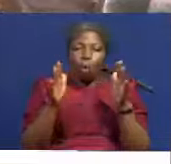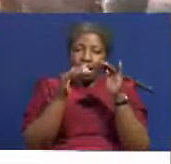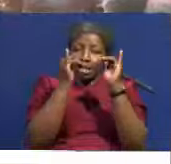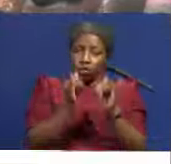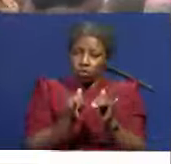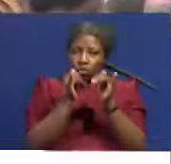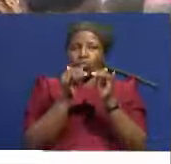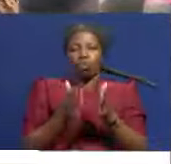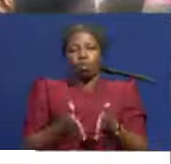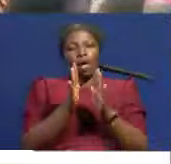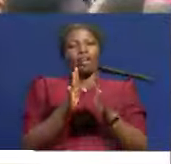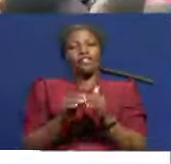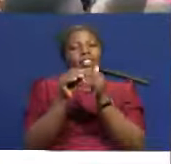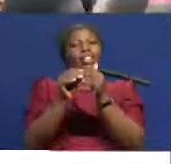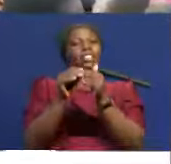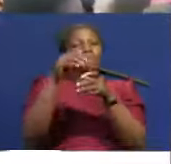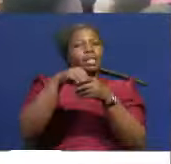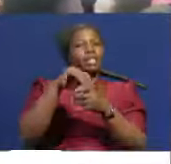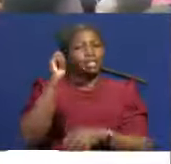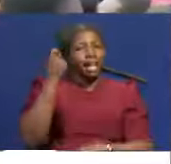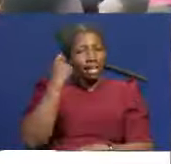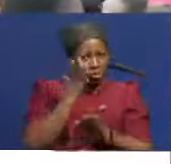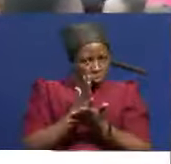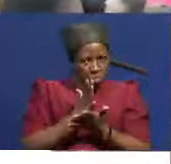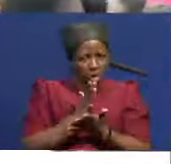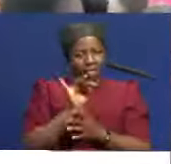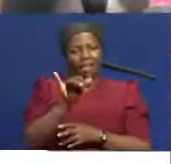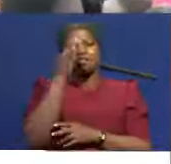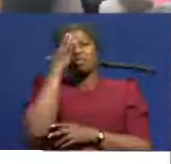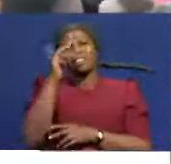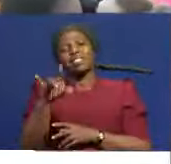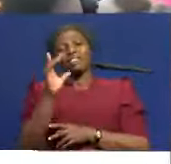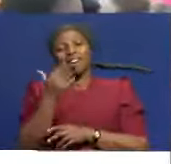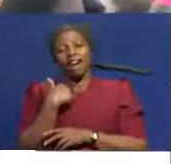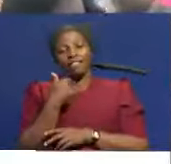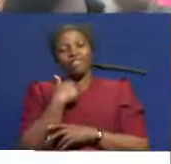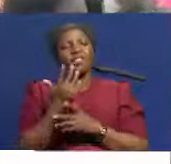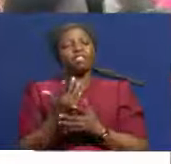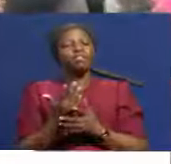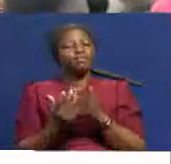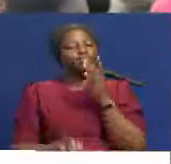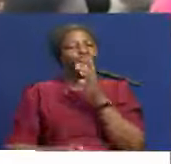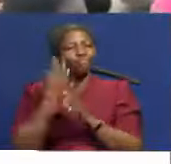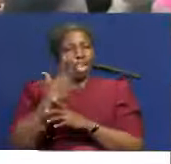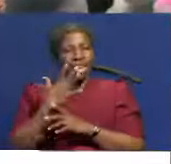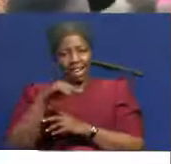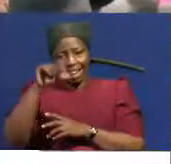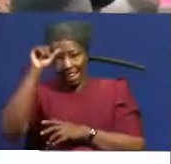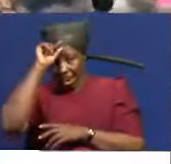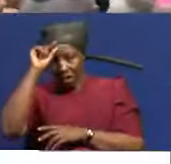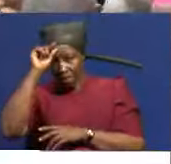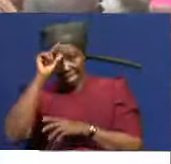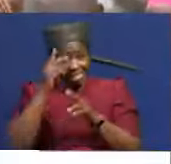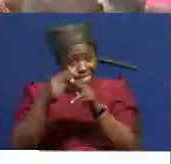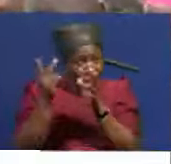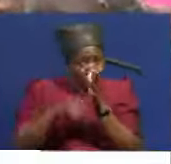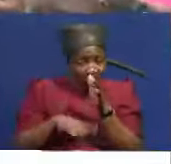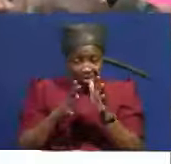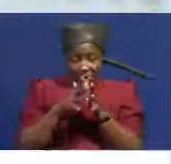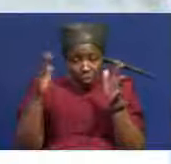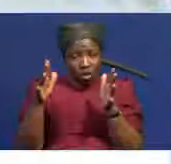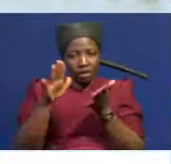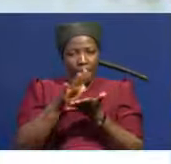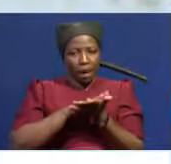wa uongozi katika nchi yetu, si ndio? Ndio sababu ameunga ameweka serikali ya broad